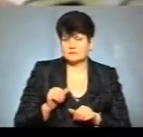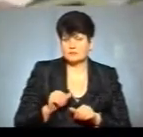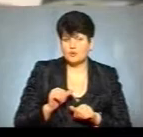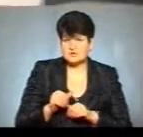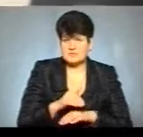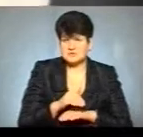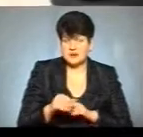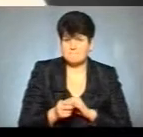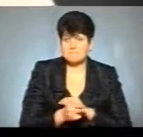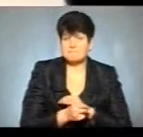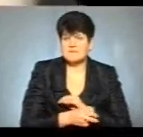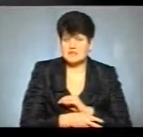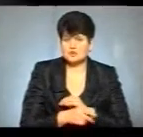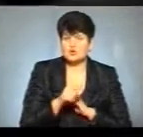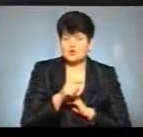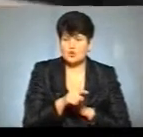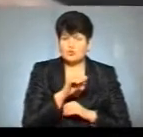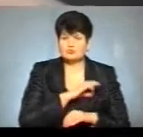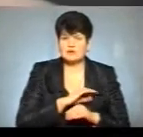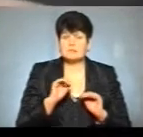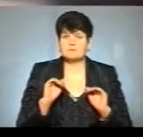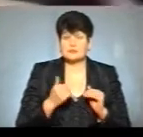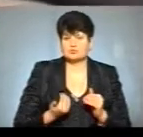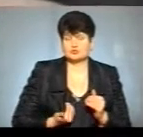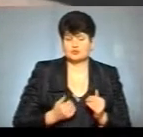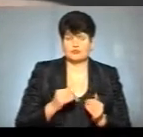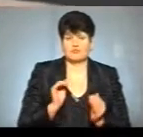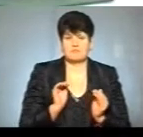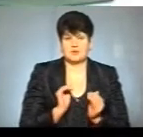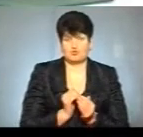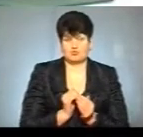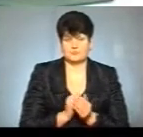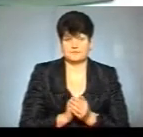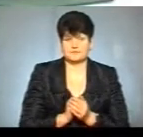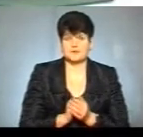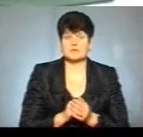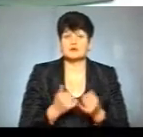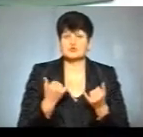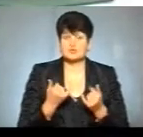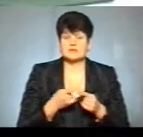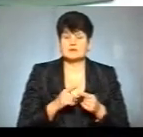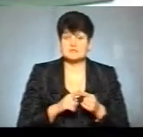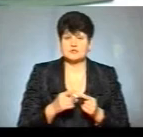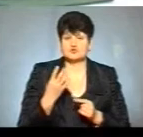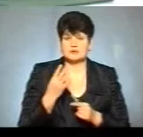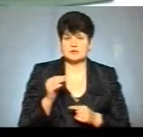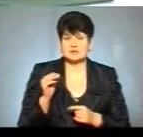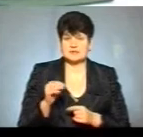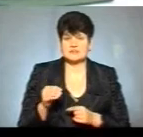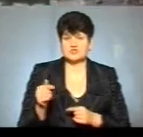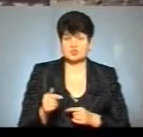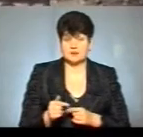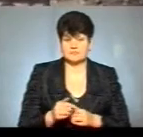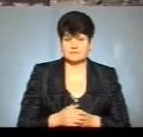оскільки його дохід менше фактичного прожиткового мінімуму? На сьогодні це становить 4 тисячі